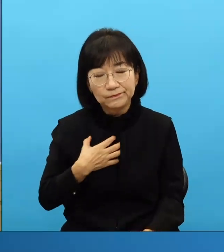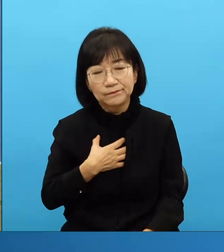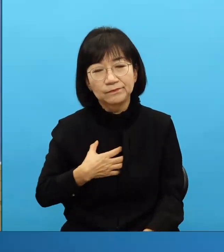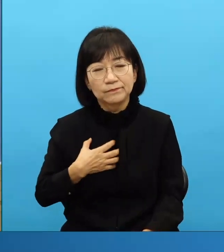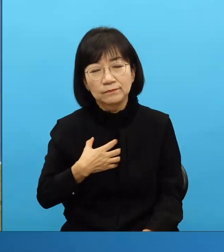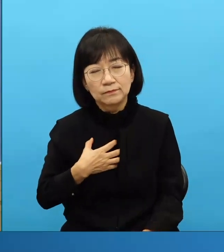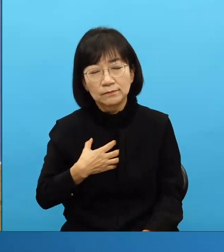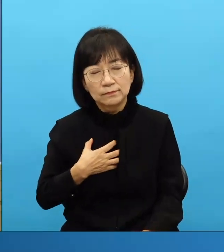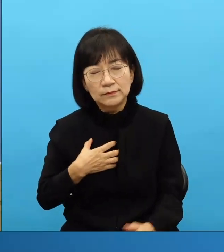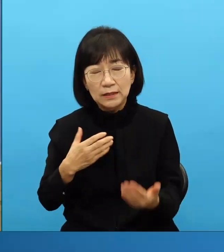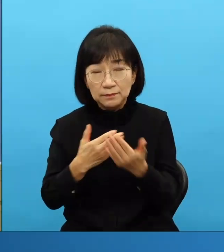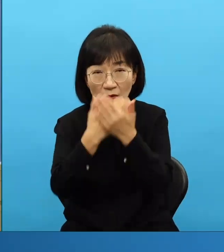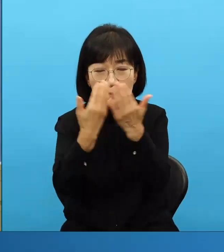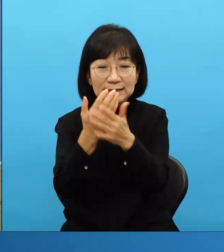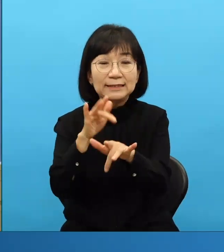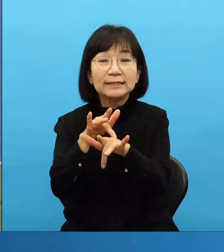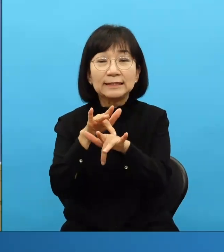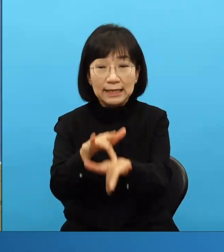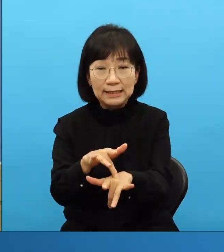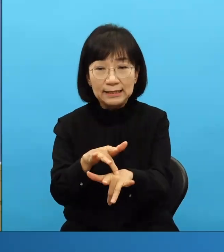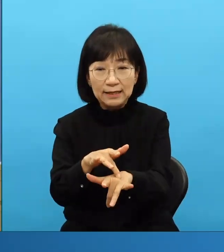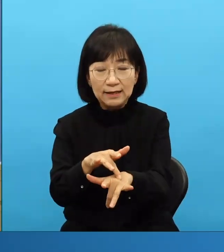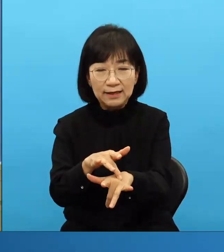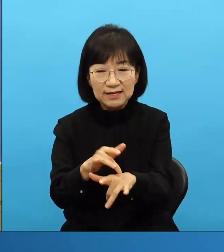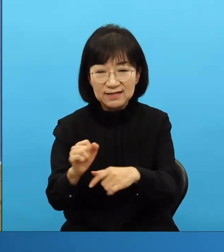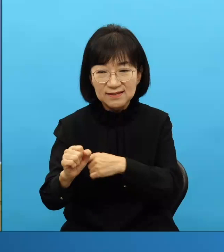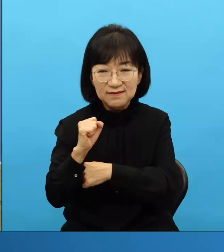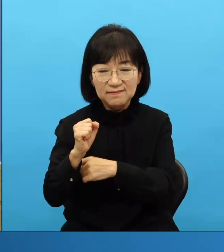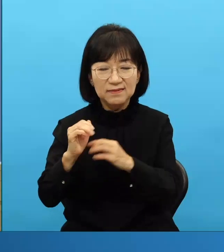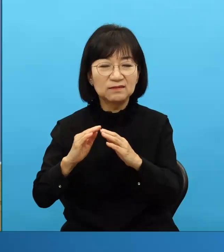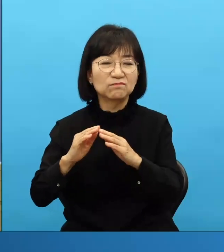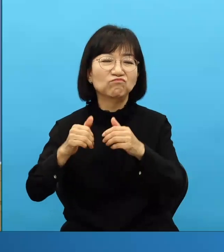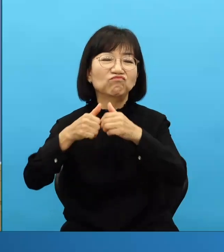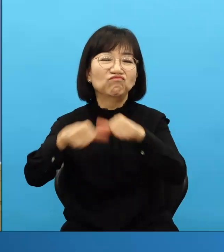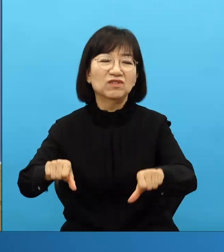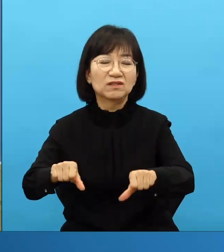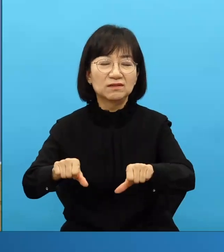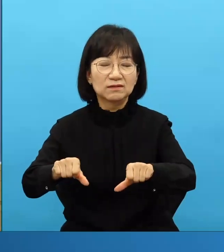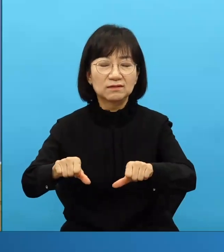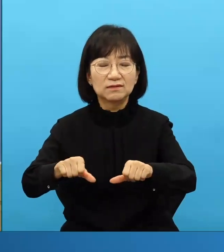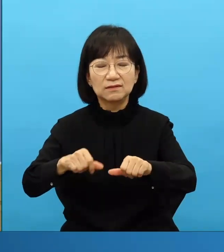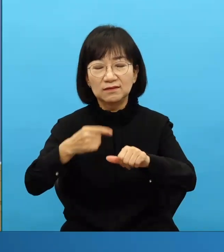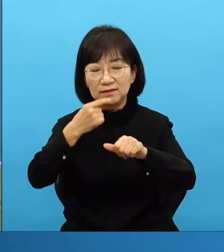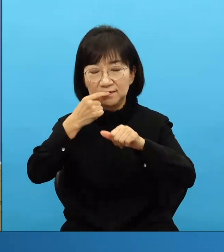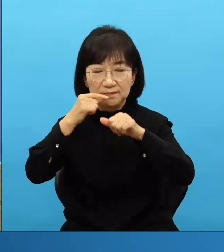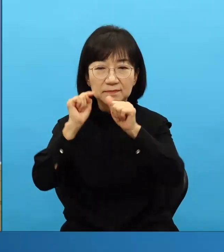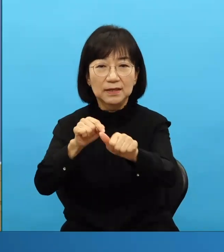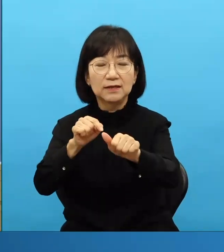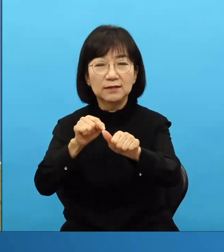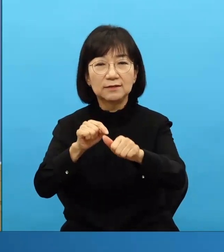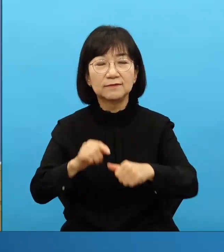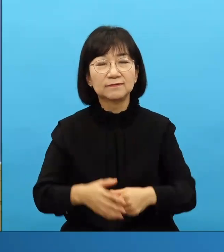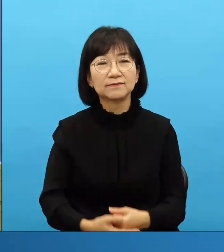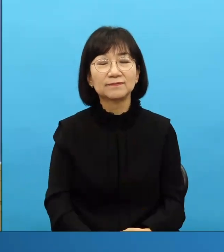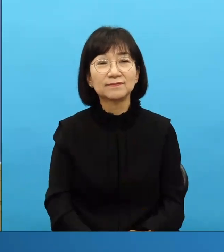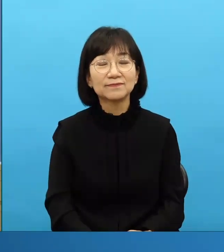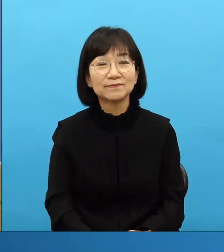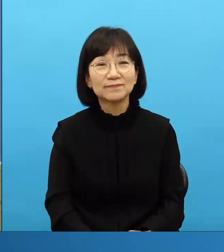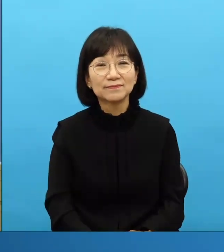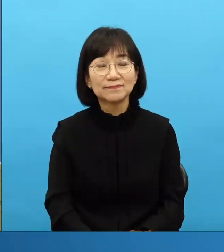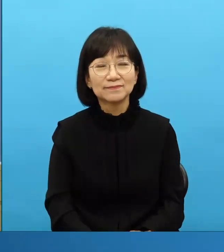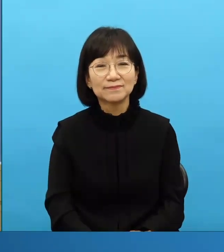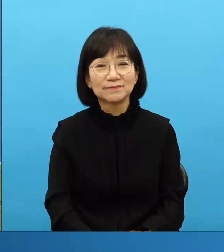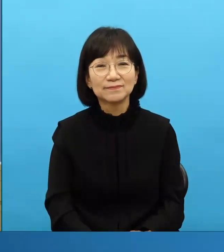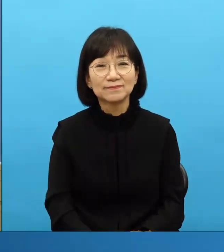흑암의 망대가 무너질지어다. And all the worries, all the partisans of darkness and Satan that keeps me from enjoying this may